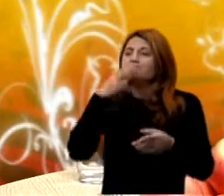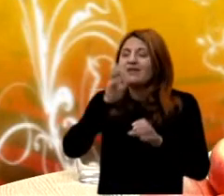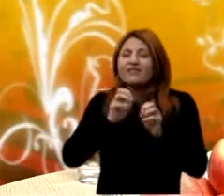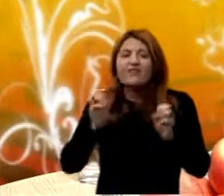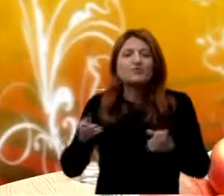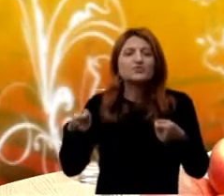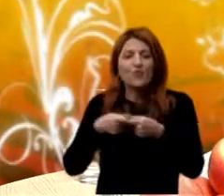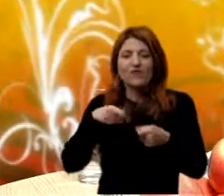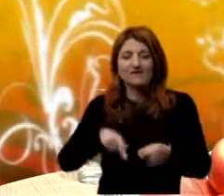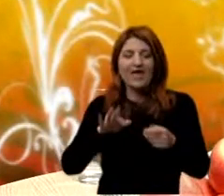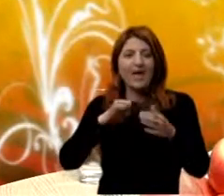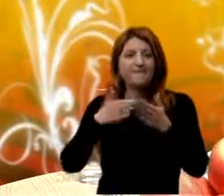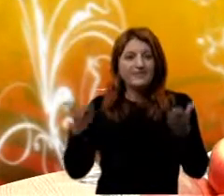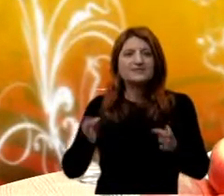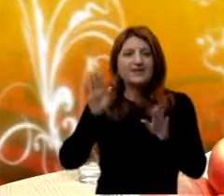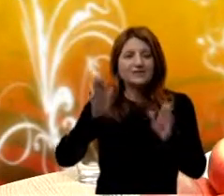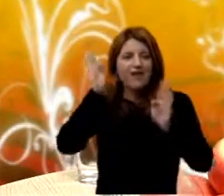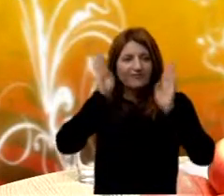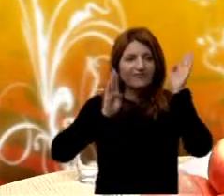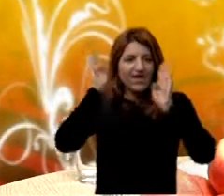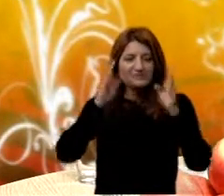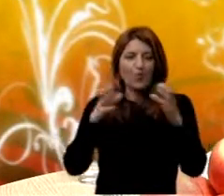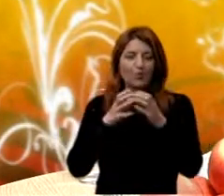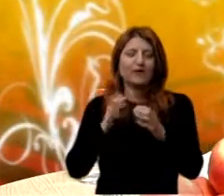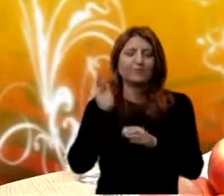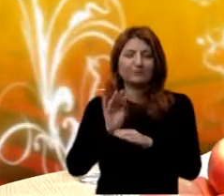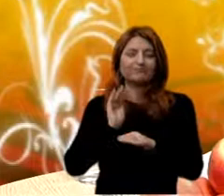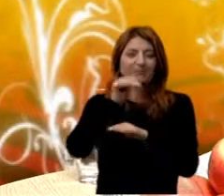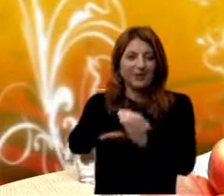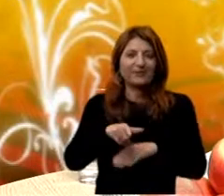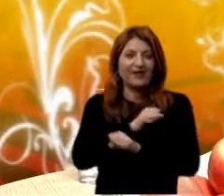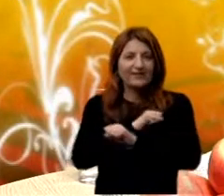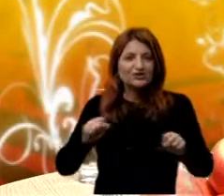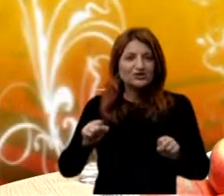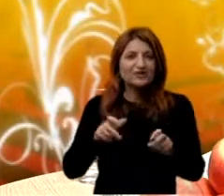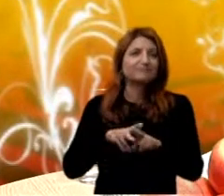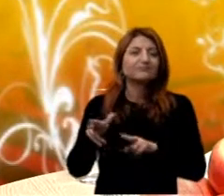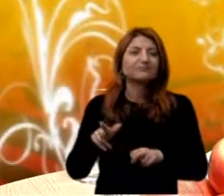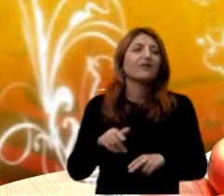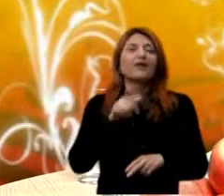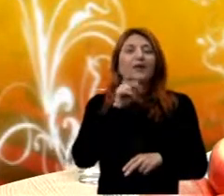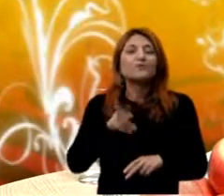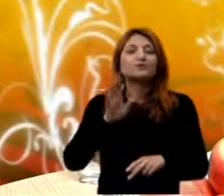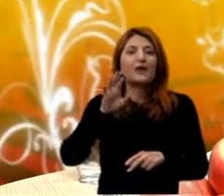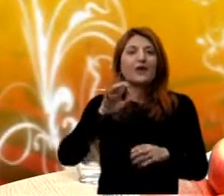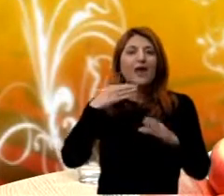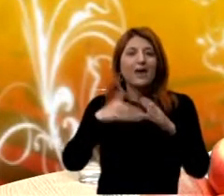o emisijama možete gledati na Facebooku Udruga za prevenciju prekomjerne težine i možete nam pisati i na e-mail